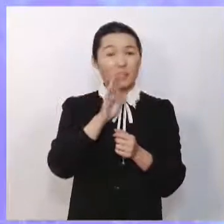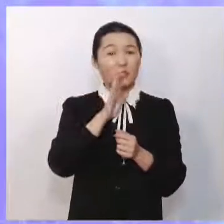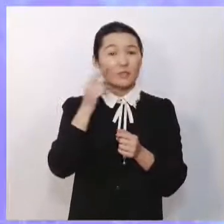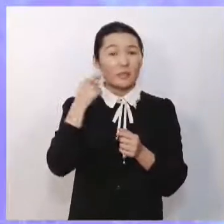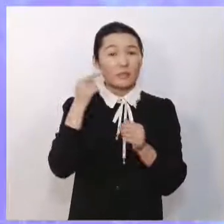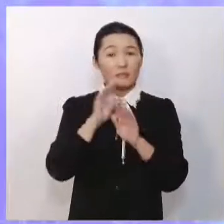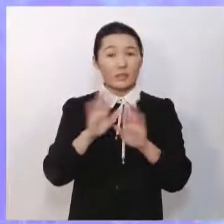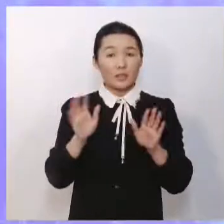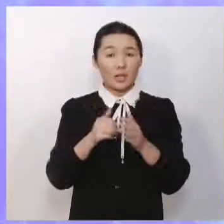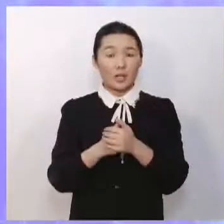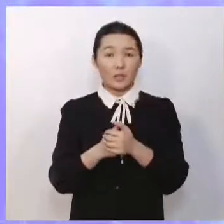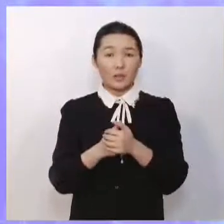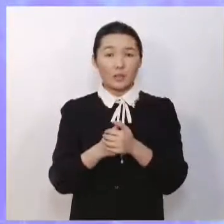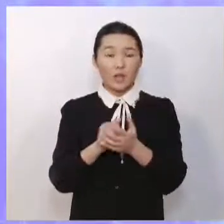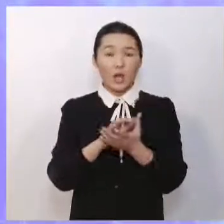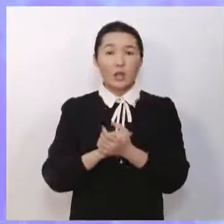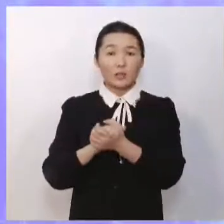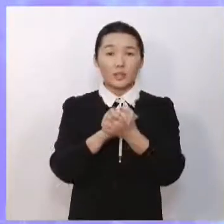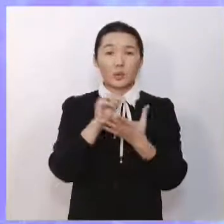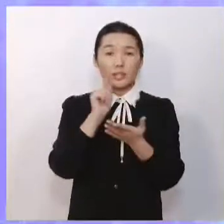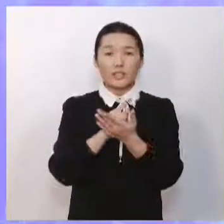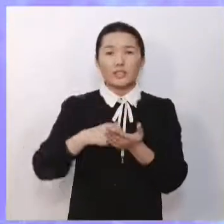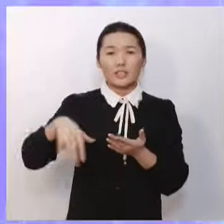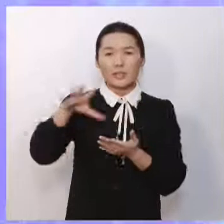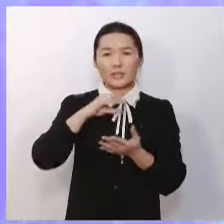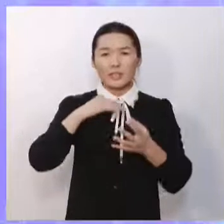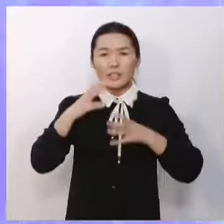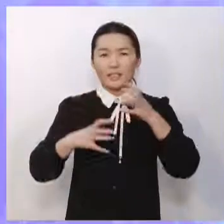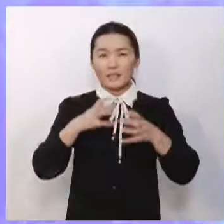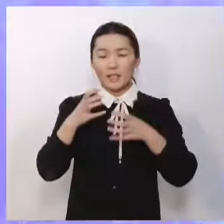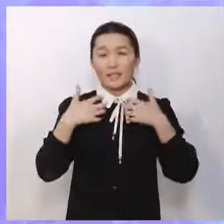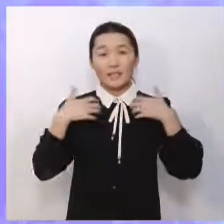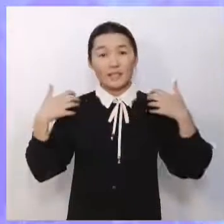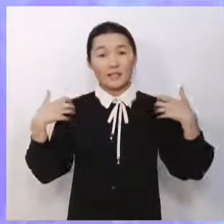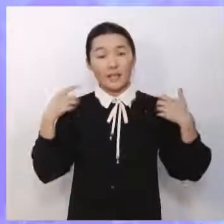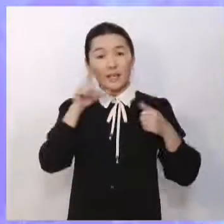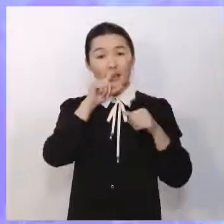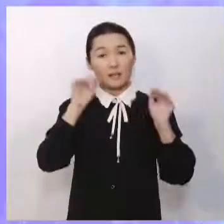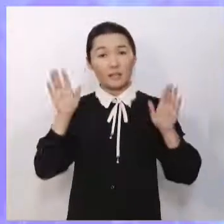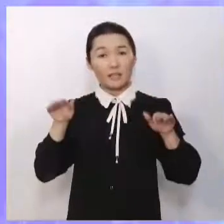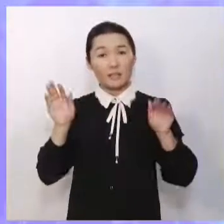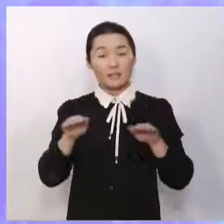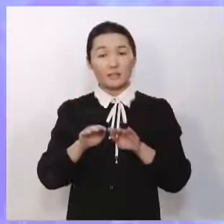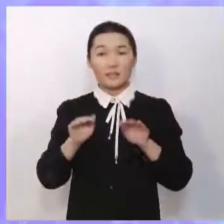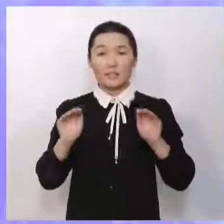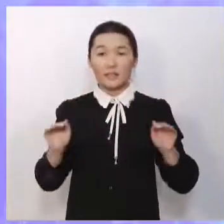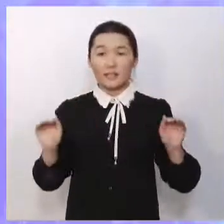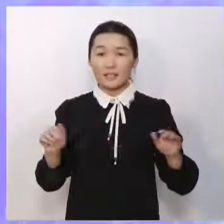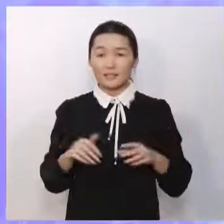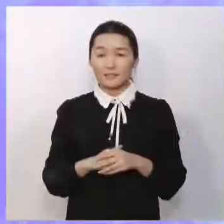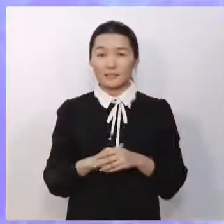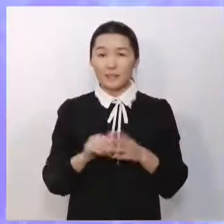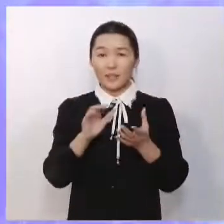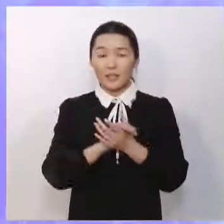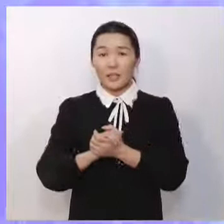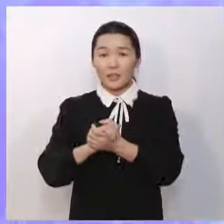задирают. Дружить должны все на свете, и звери, и птицы, и дети.